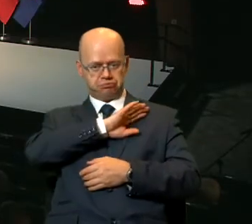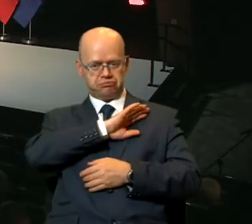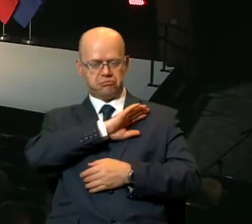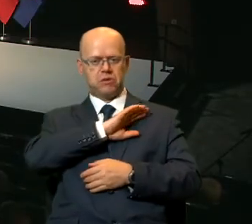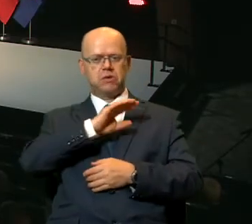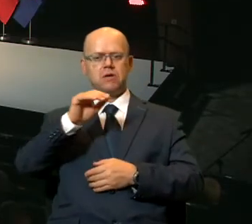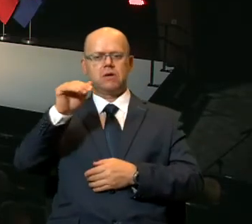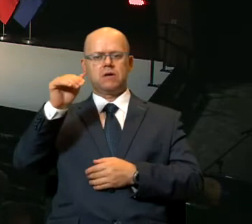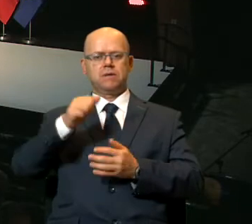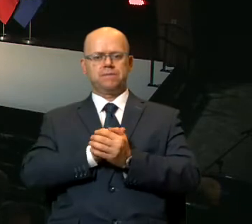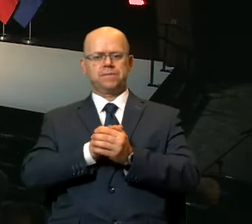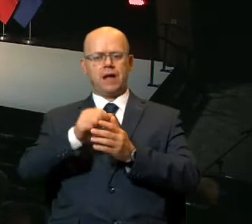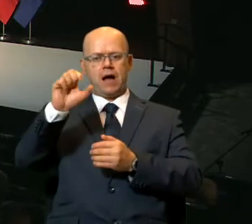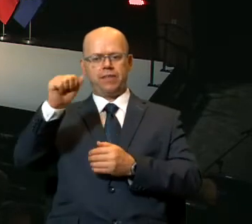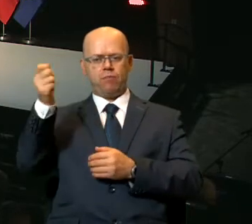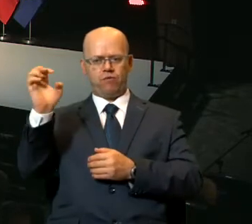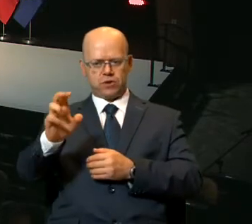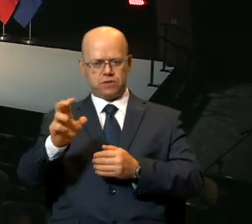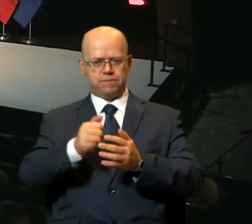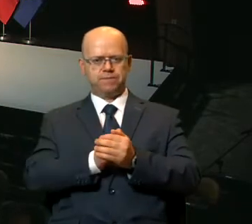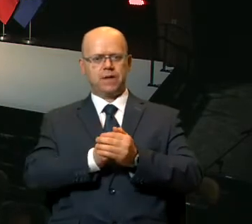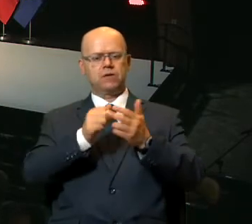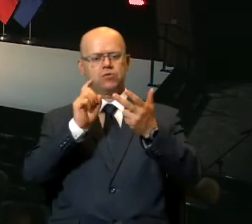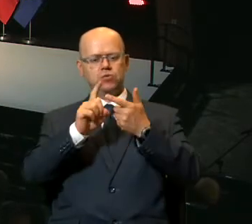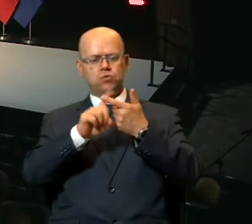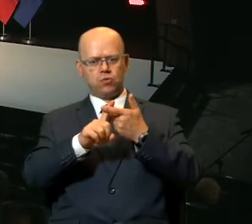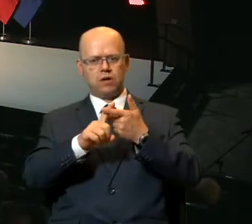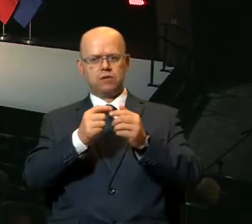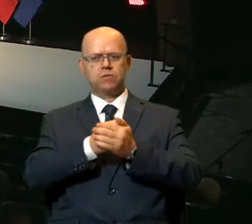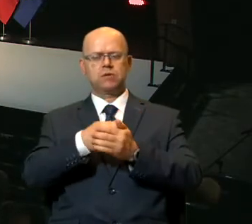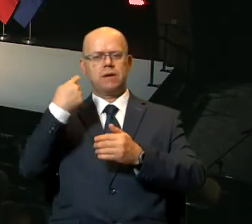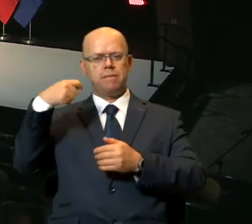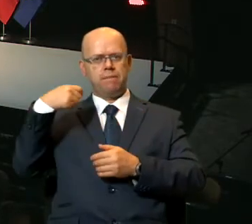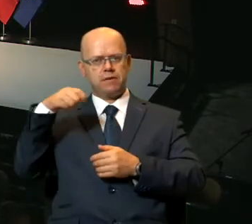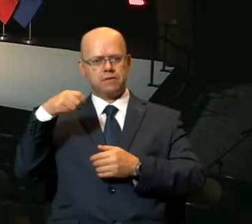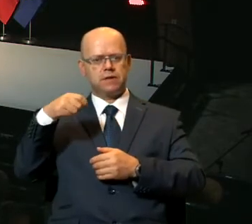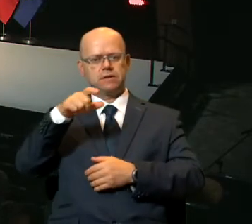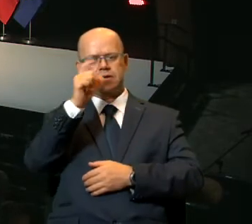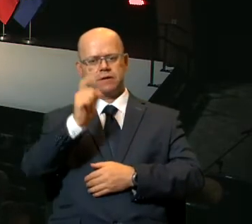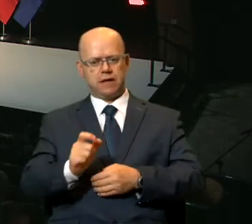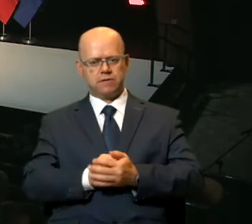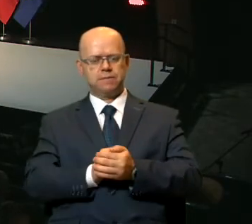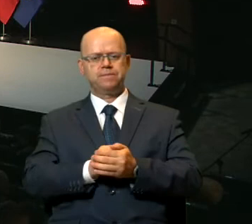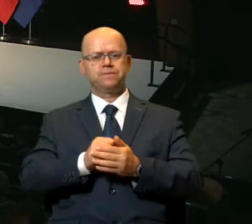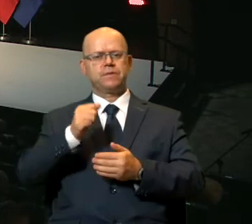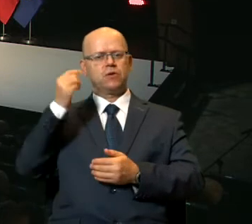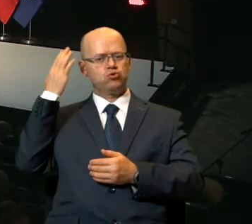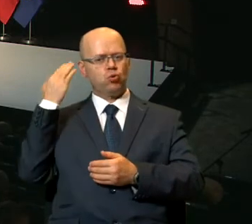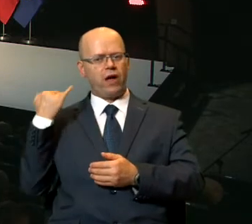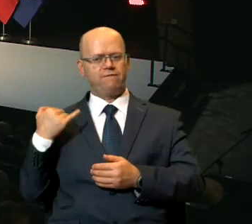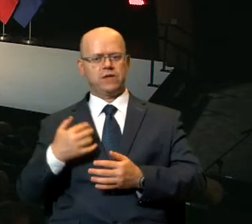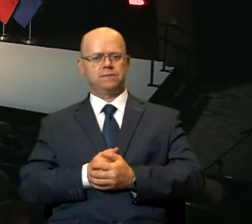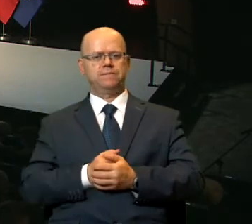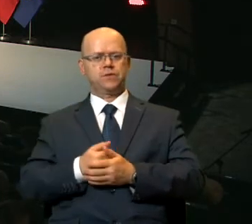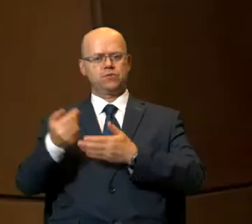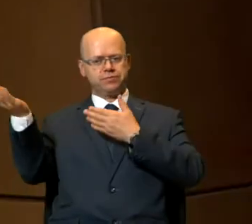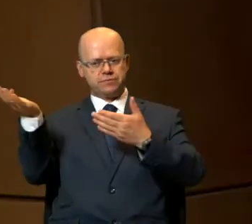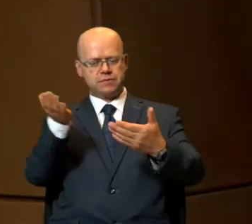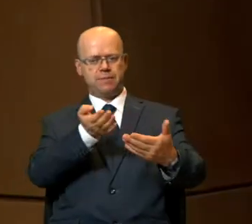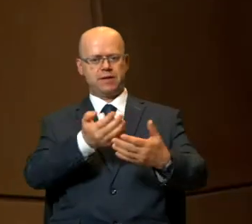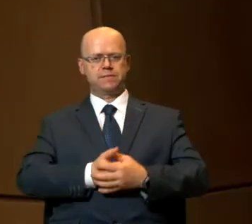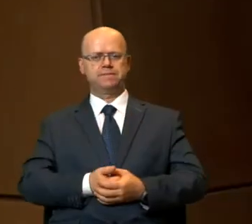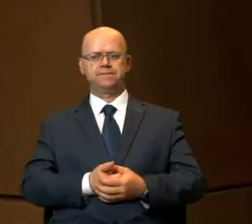ale druga edycja, której współgospodarzem jest prezydent miasta Gdańska Aleksandra Dulkiewicz, którą bardzo serdecznie